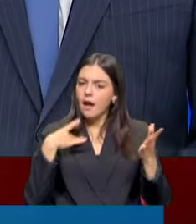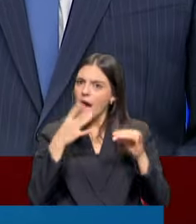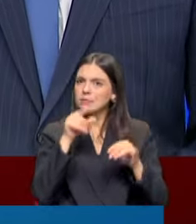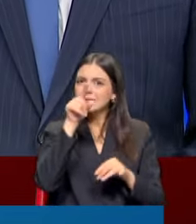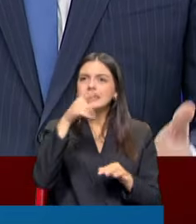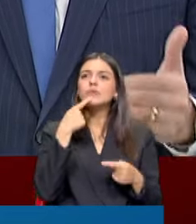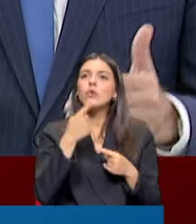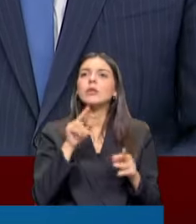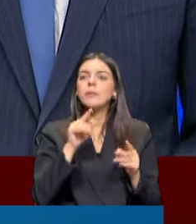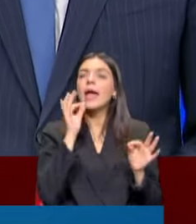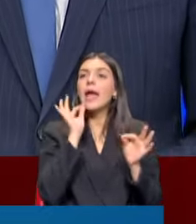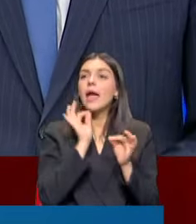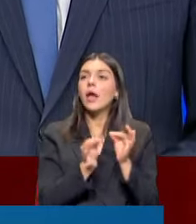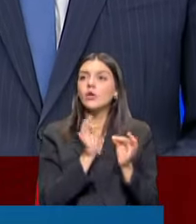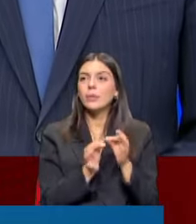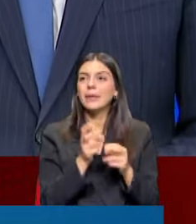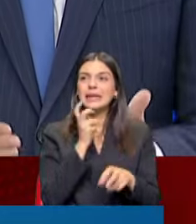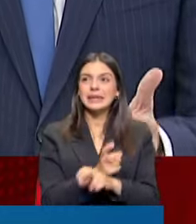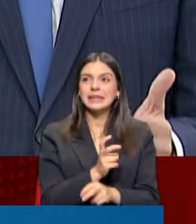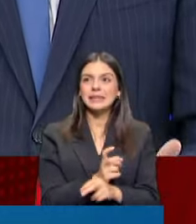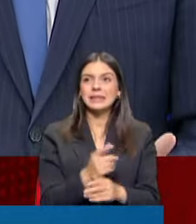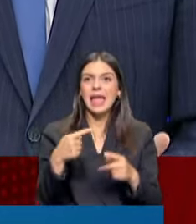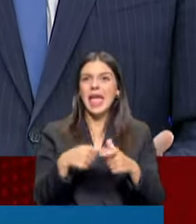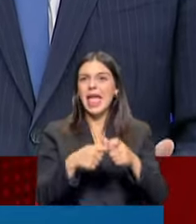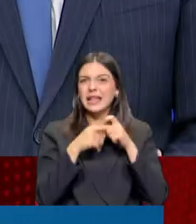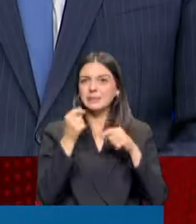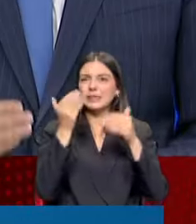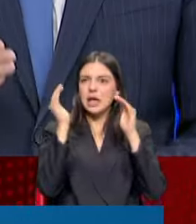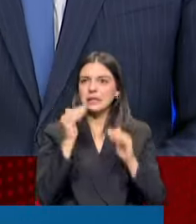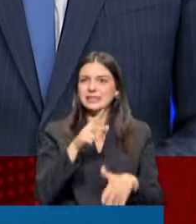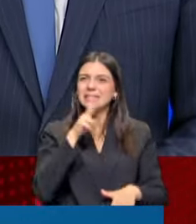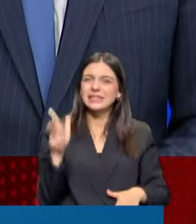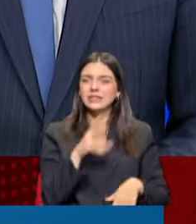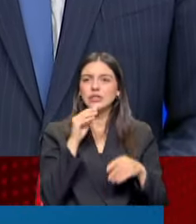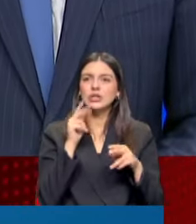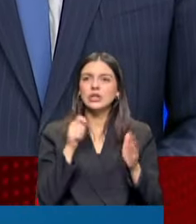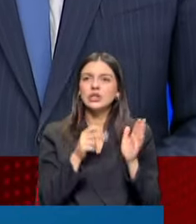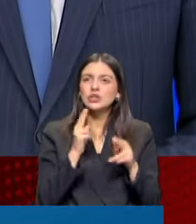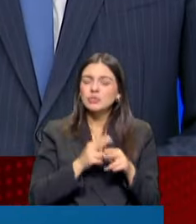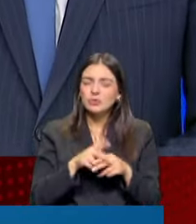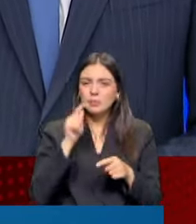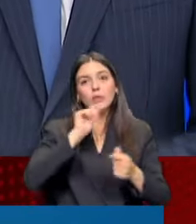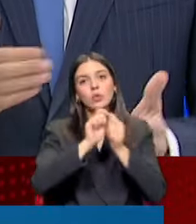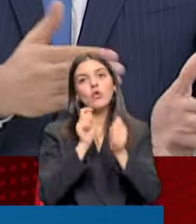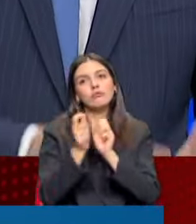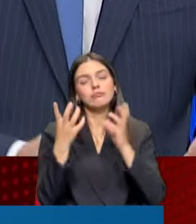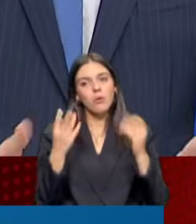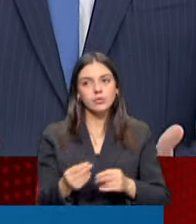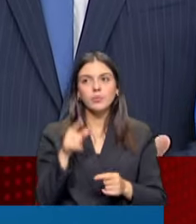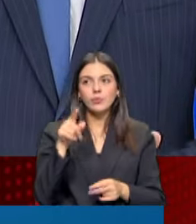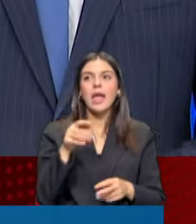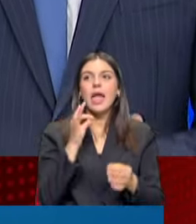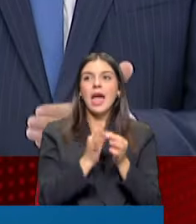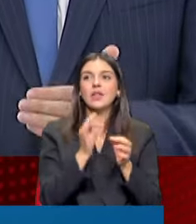de vurguladığınız gibi ekonomik krizin de etkisi azaldığında hızlıca bir dönüşüm olsun. Buradan ekonomik